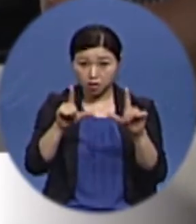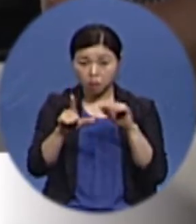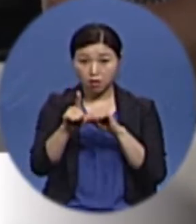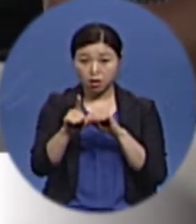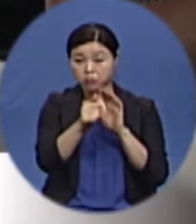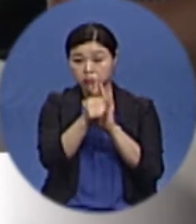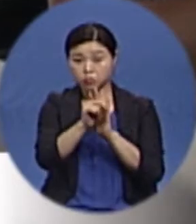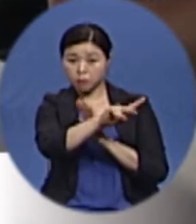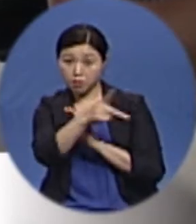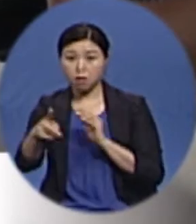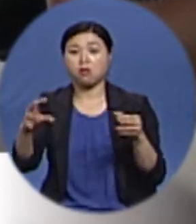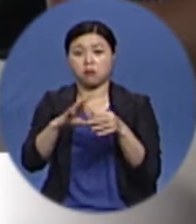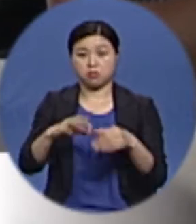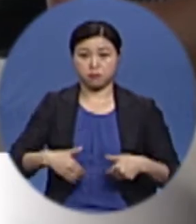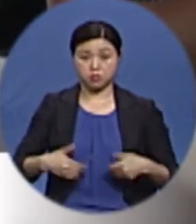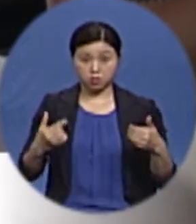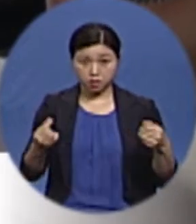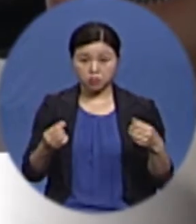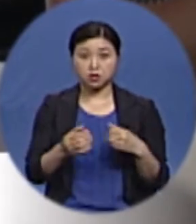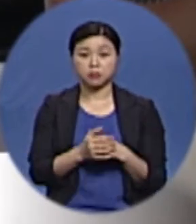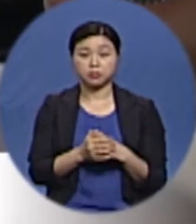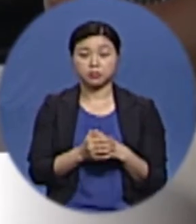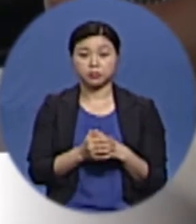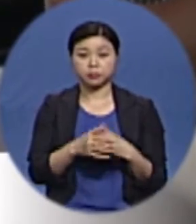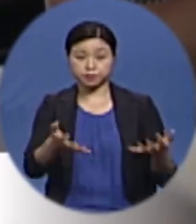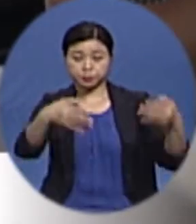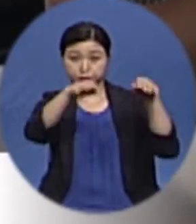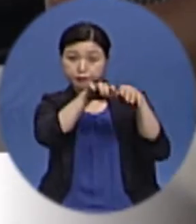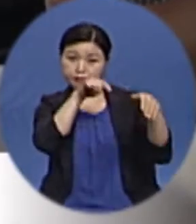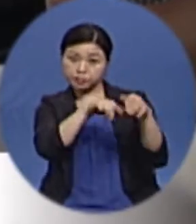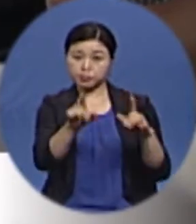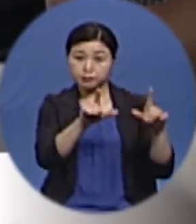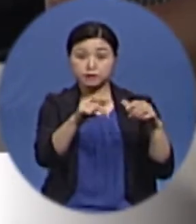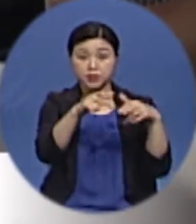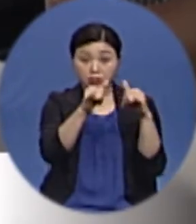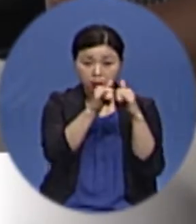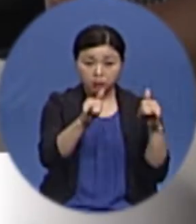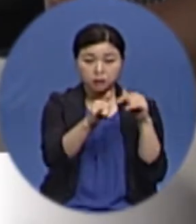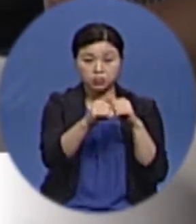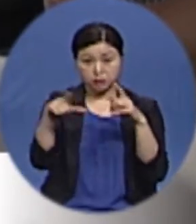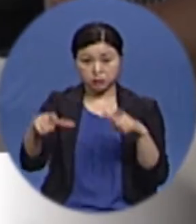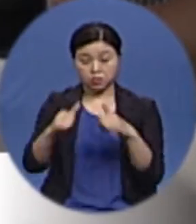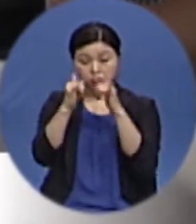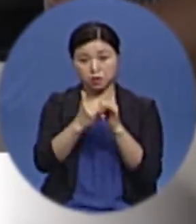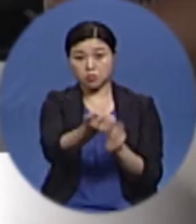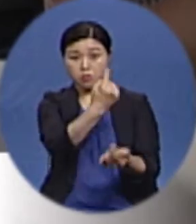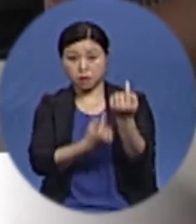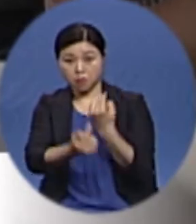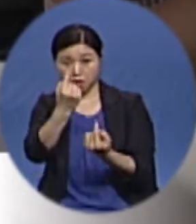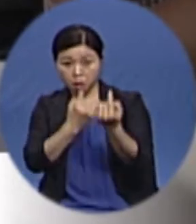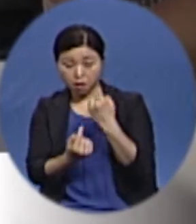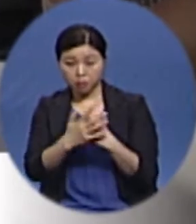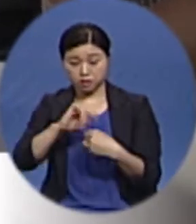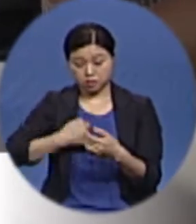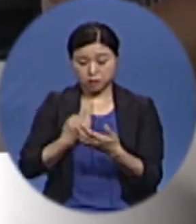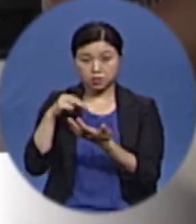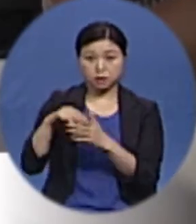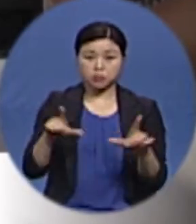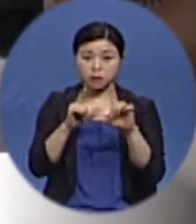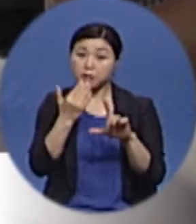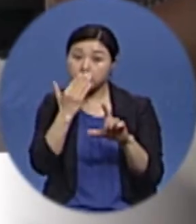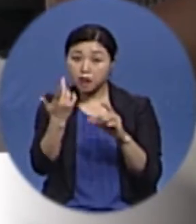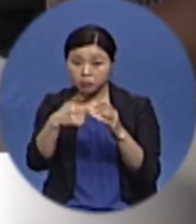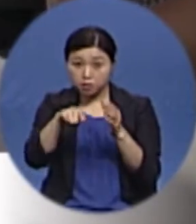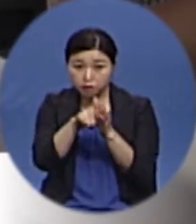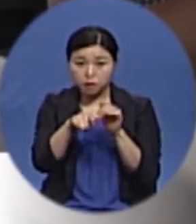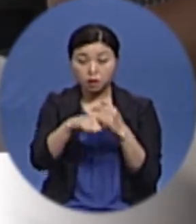지원으로 전환을 해야 합니다. 그래서 시설에 거주하고 있는 장애인들이 지역사회로 나와서 자립적인 삶을 살 수 있도록